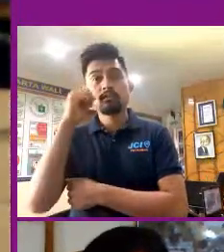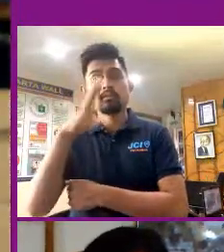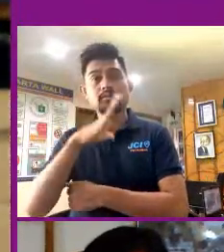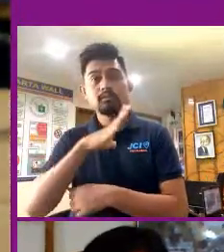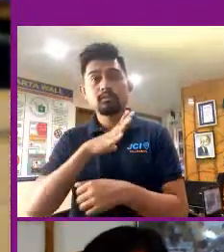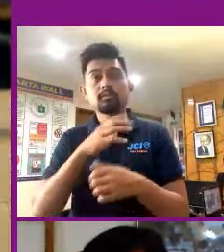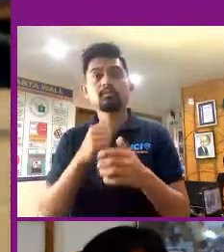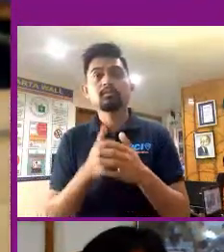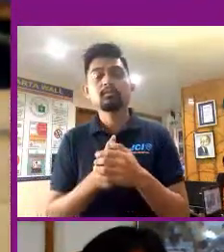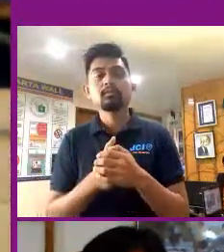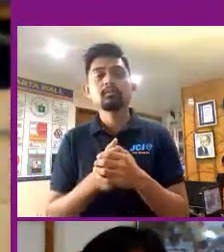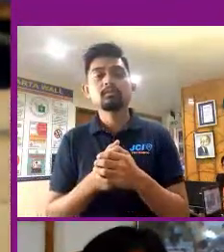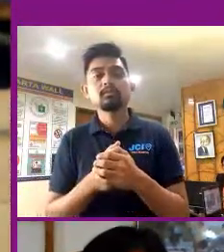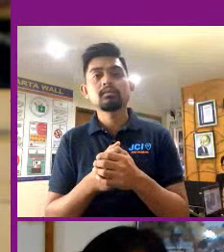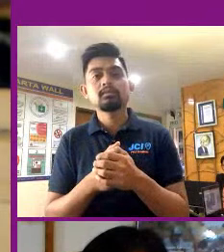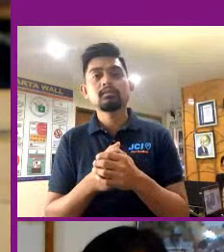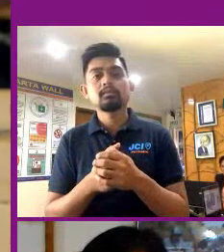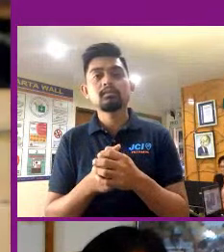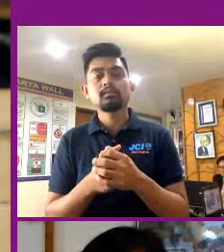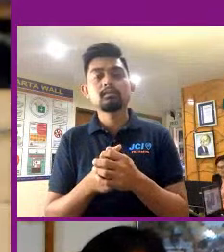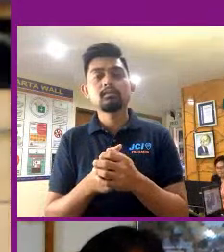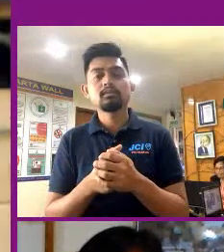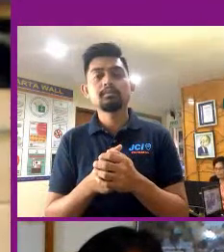para ma-suggest na ano.